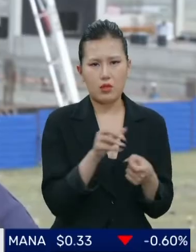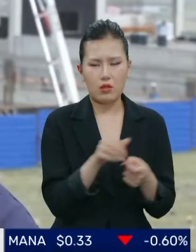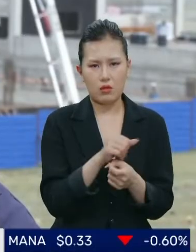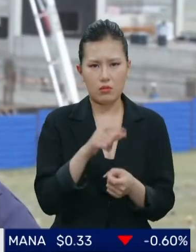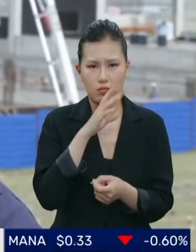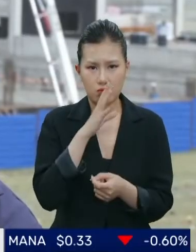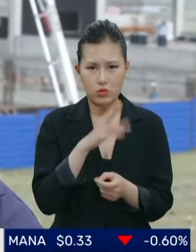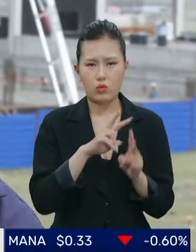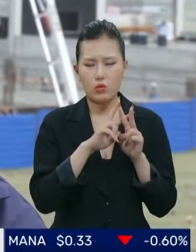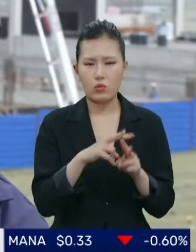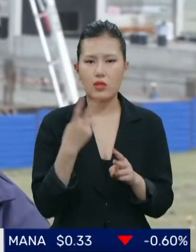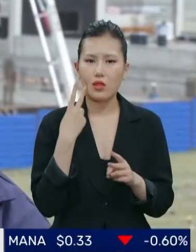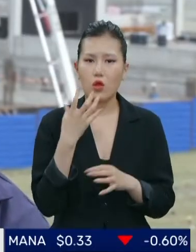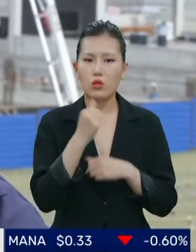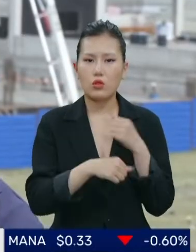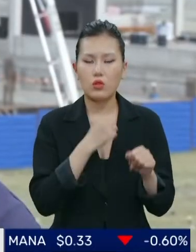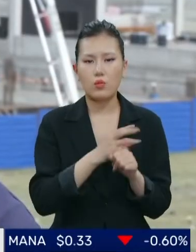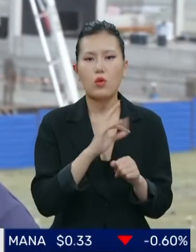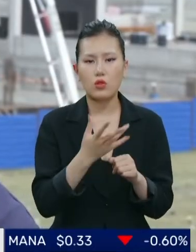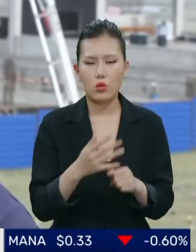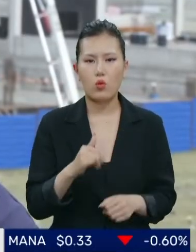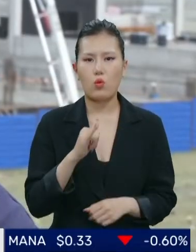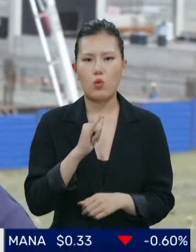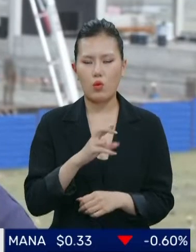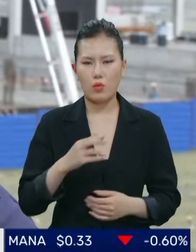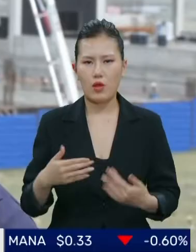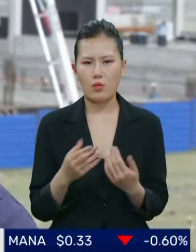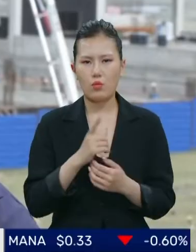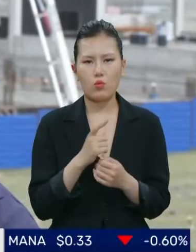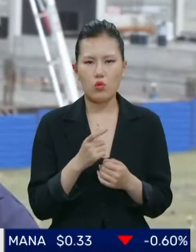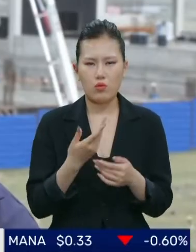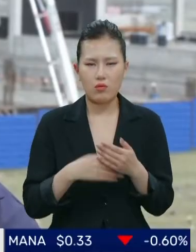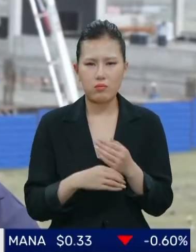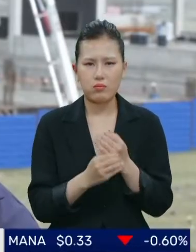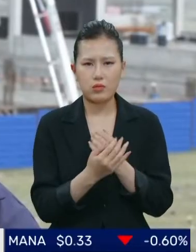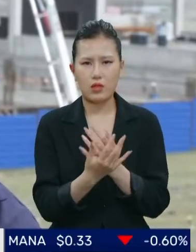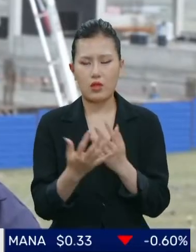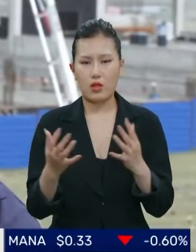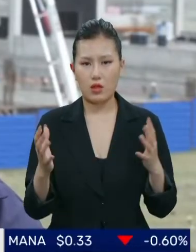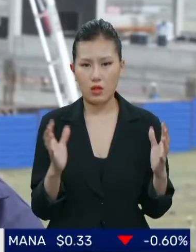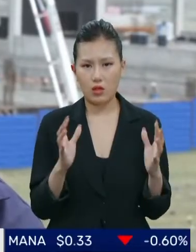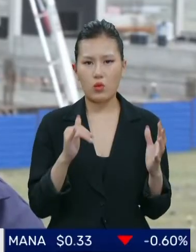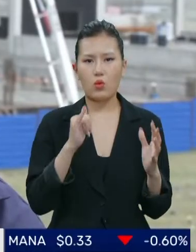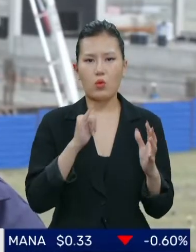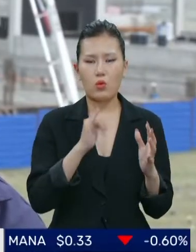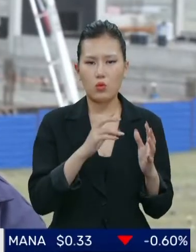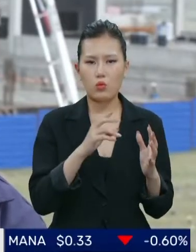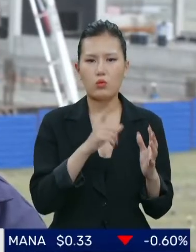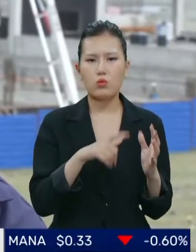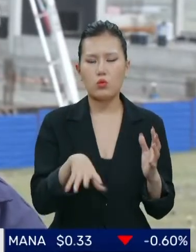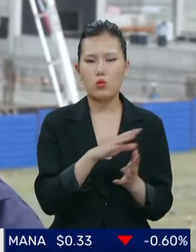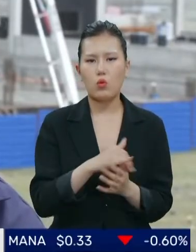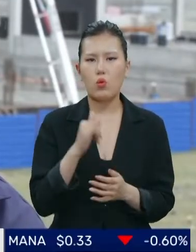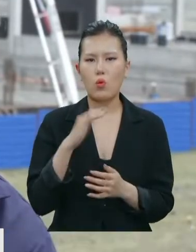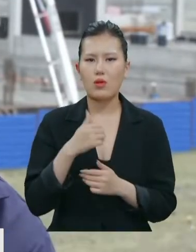удаа өргөжлөд явах юм бол урт хугацаанд нийслэл хот төлөө хүн ам өсөд явхад Улаанбаатар хотод бол усны сонгомжийн дотогтол усны